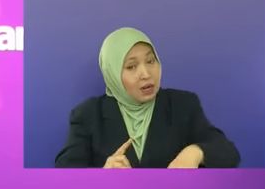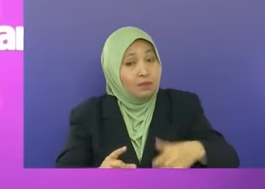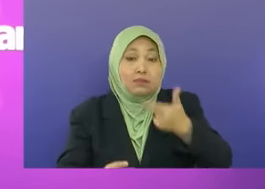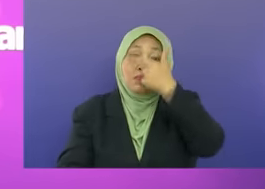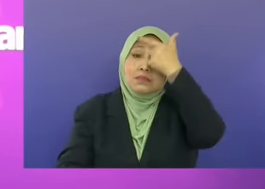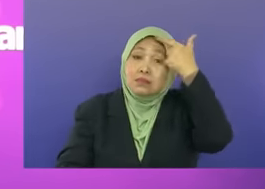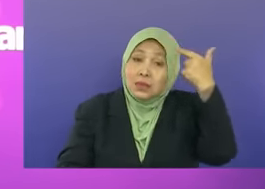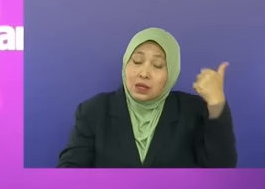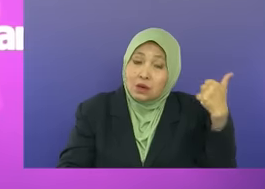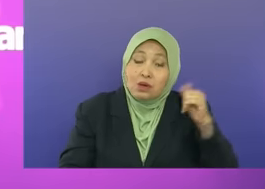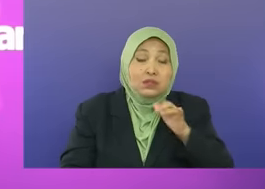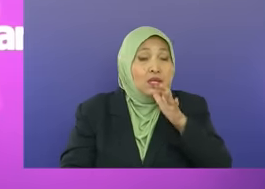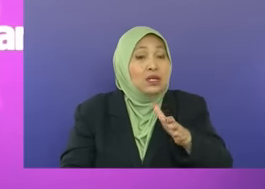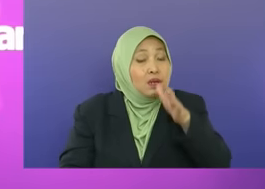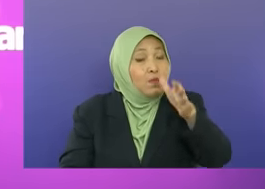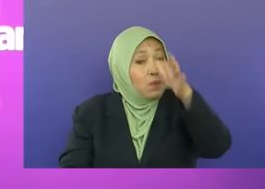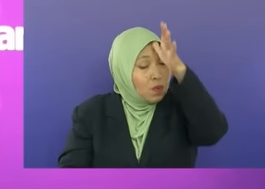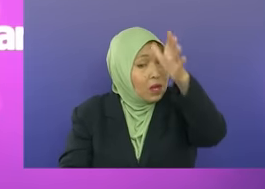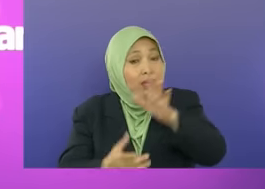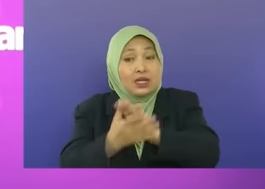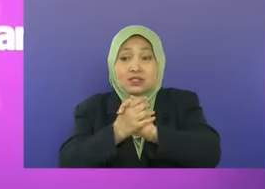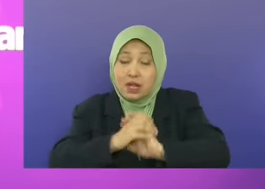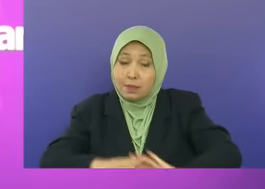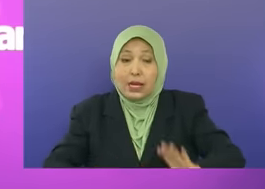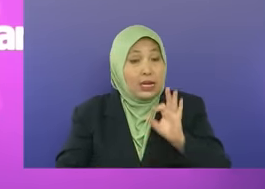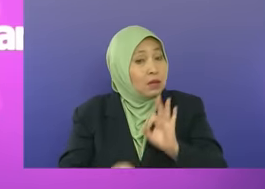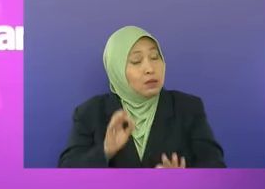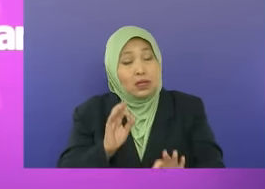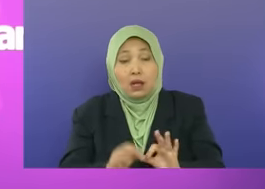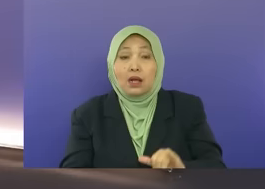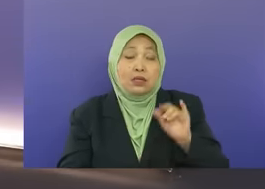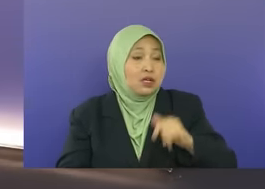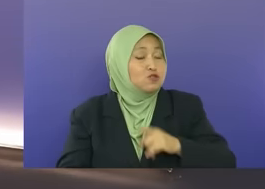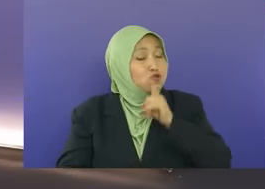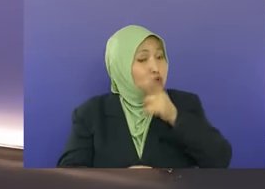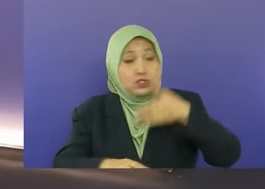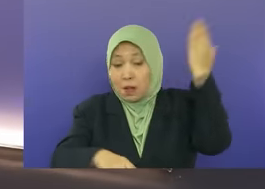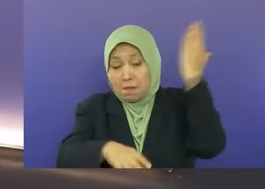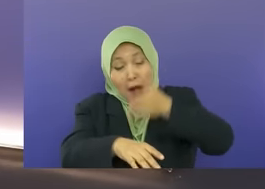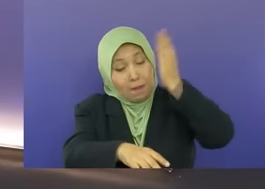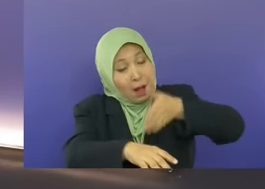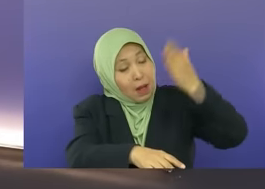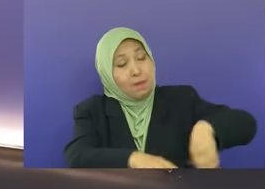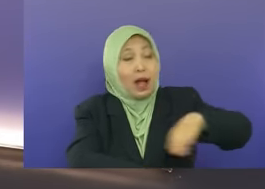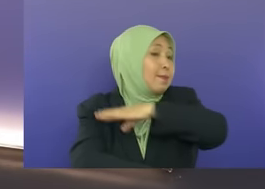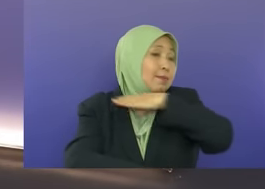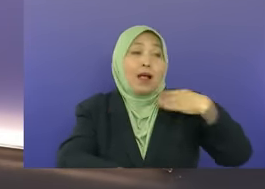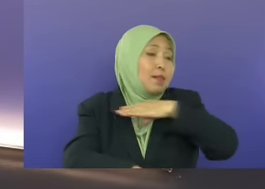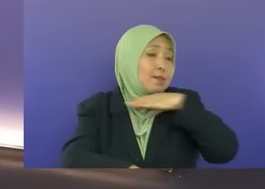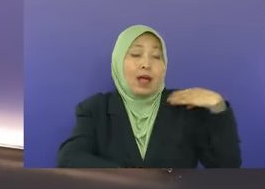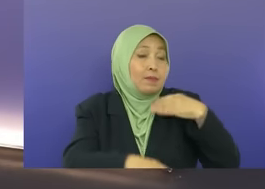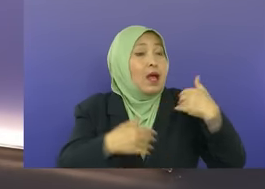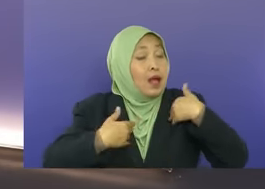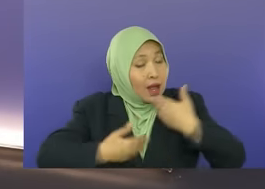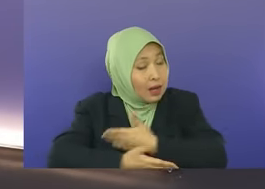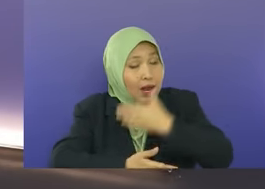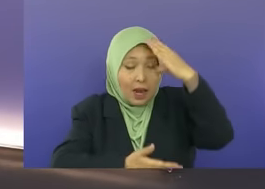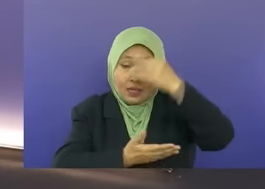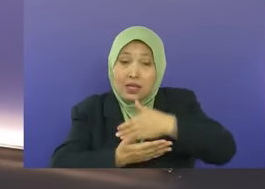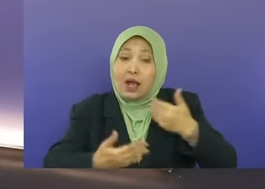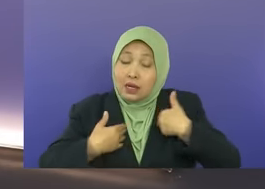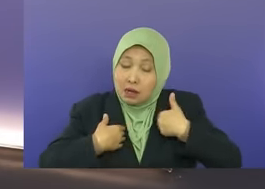karena nenek moyang yang diselamatkan jika tidak memang kedepan Cong pancung pancung lelaki-lelaki anak lelaki yang ada oleh